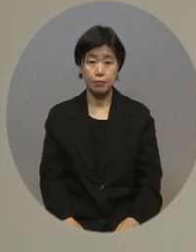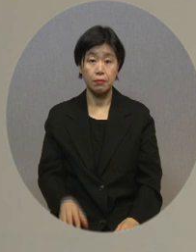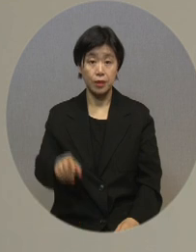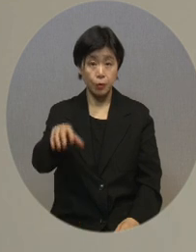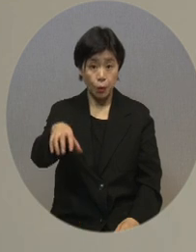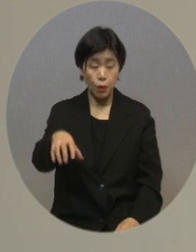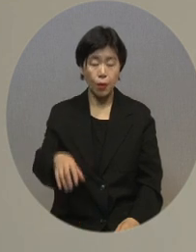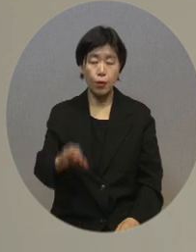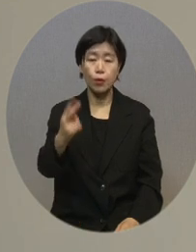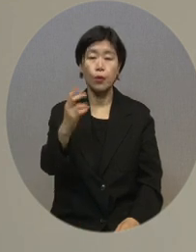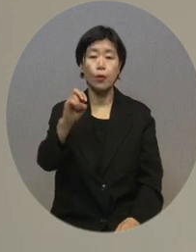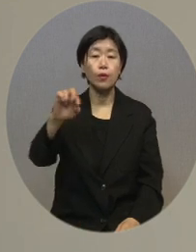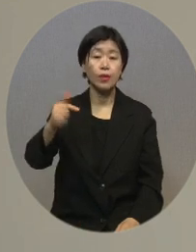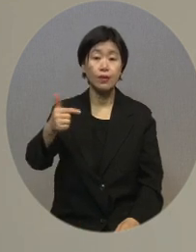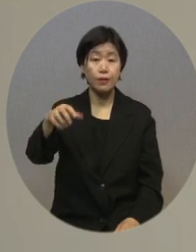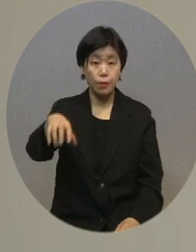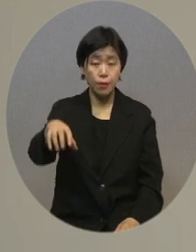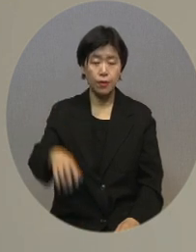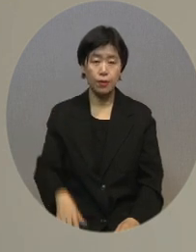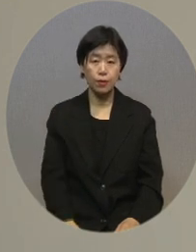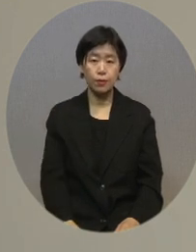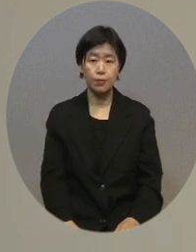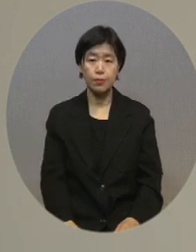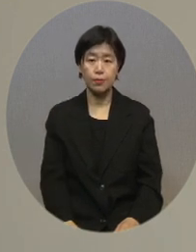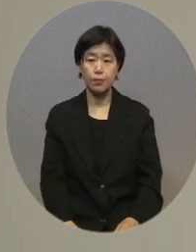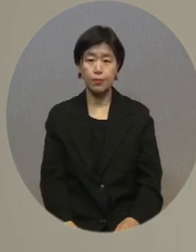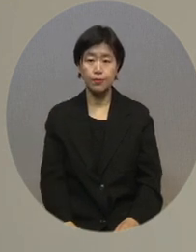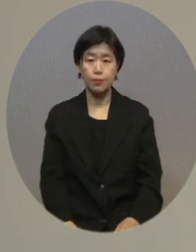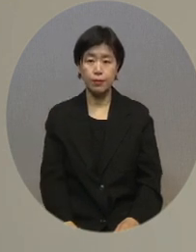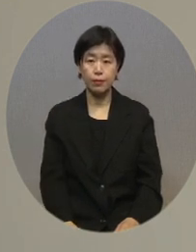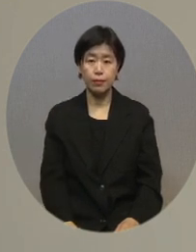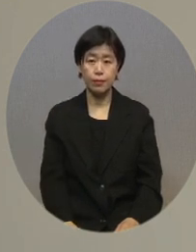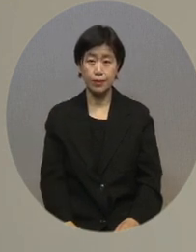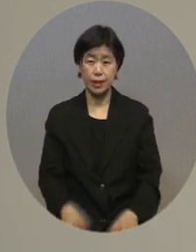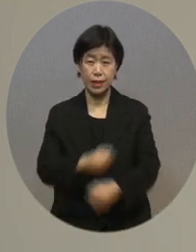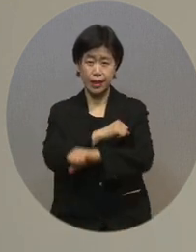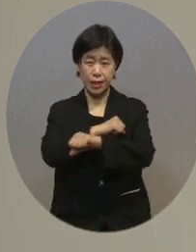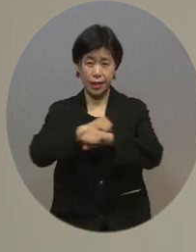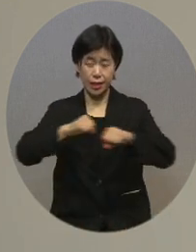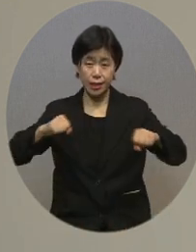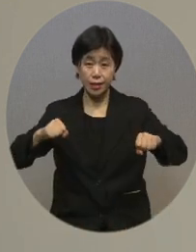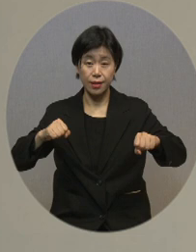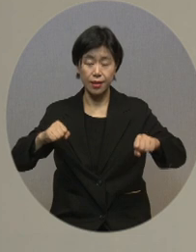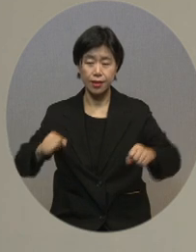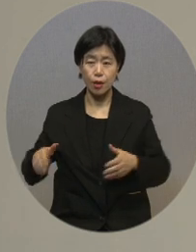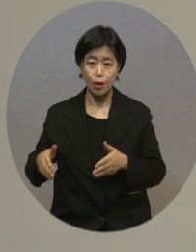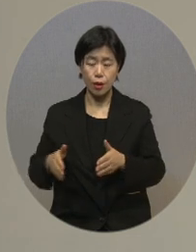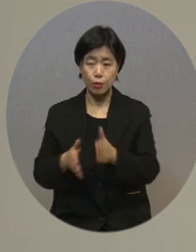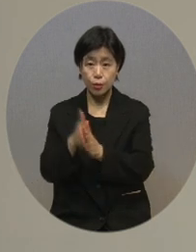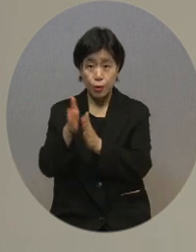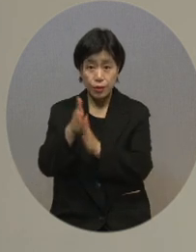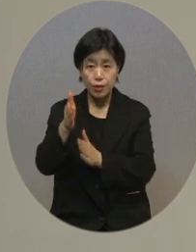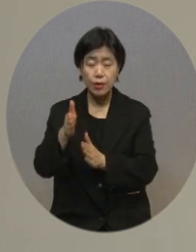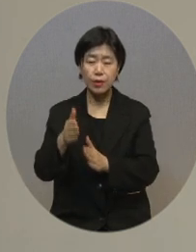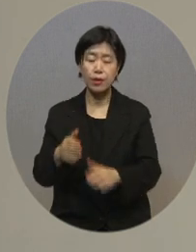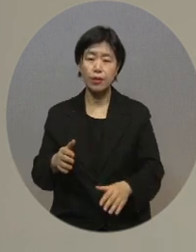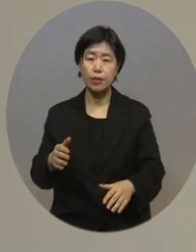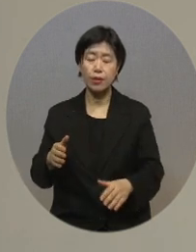용인에서 기초단체 중에서는 가장 규모가 큰 도시공사